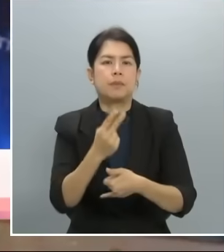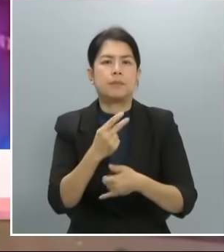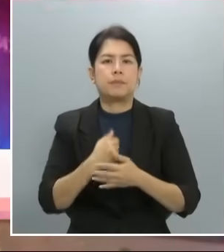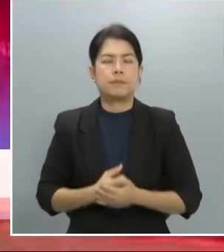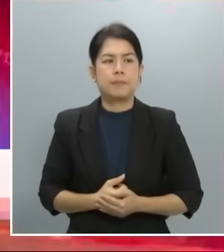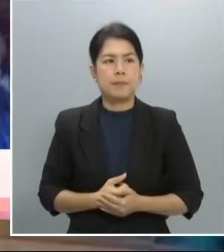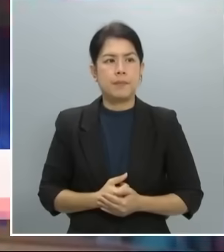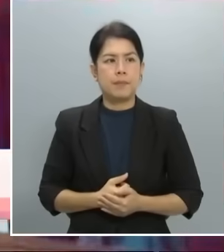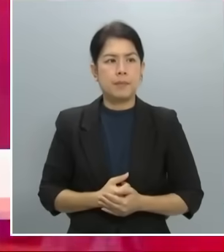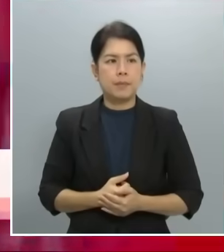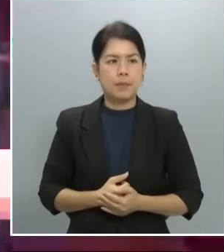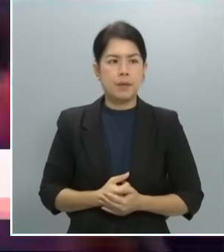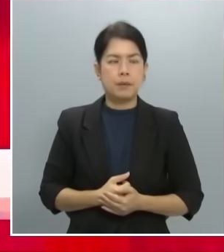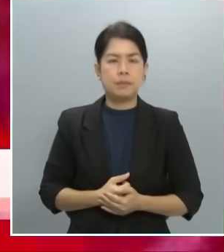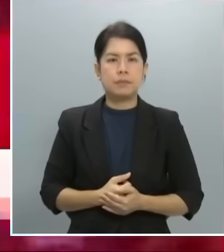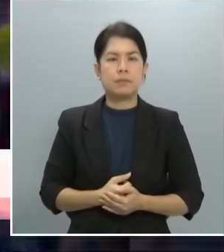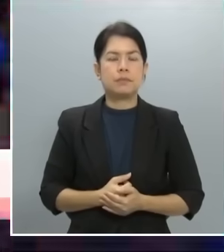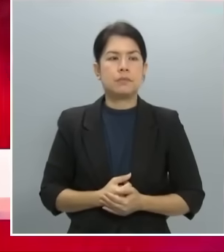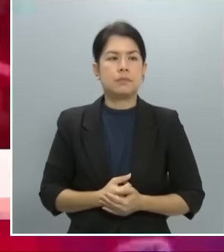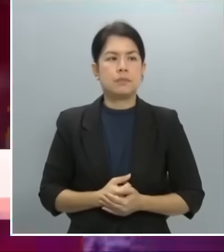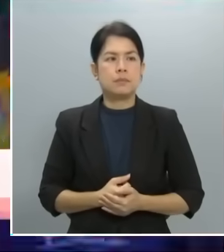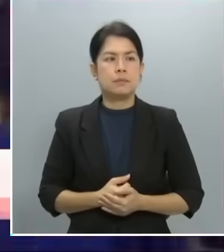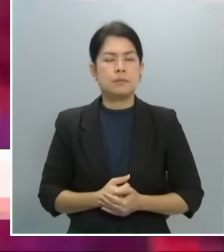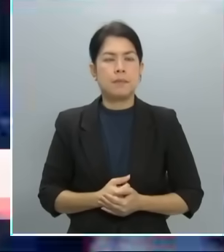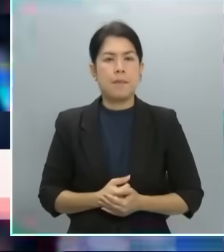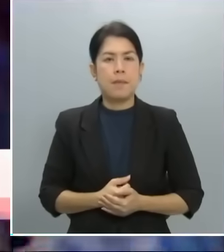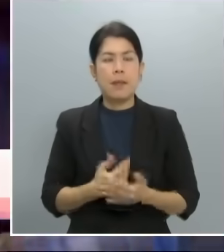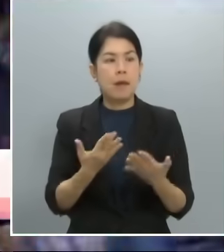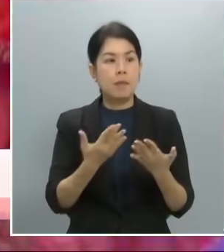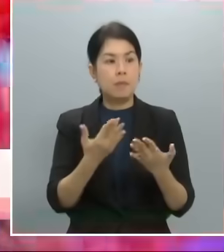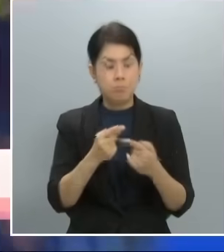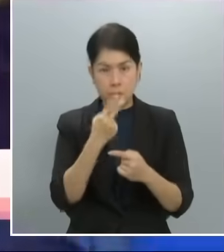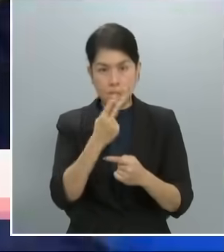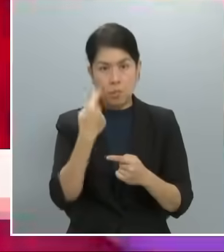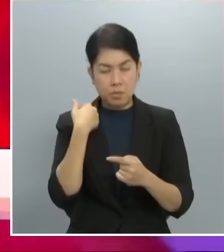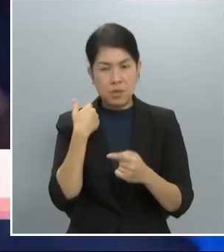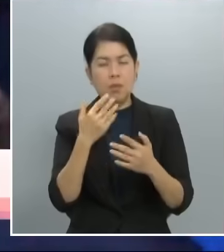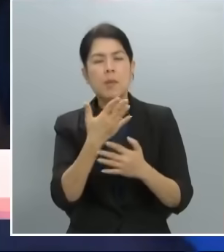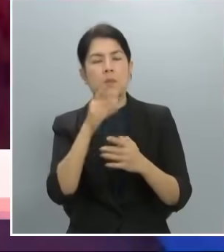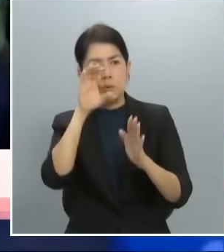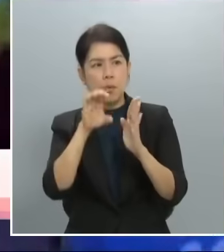ครับมีไหมมีไหมเอาไม่มีซาวด์นะมีแต่ภาพนะ